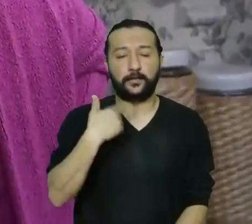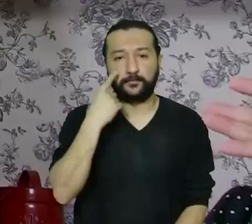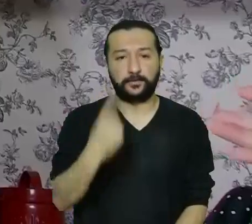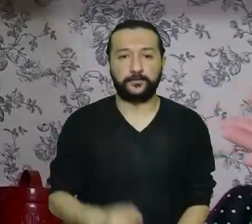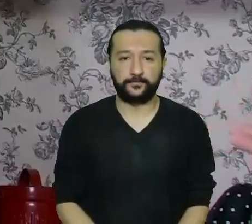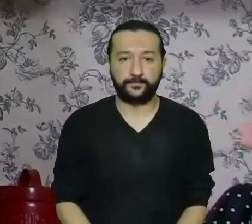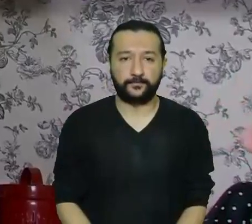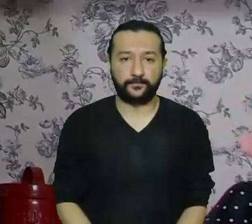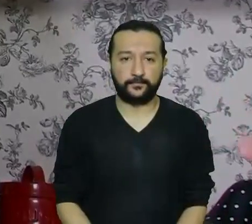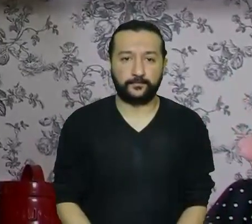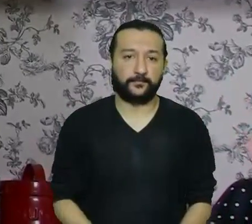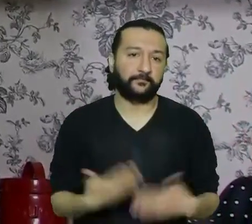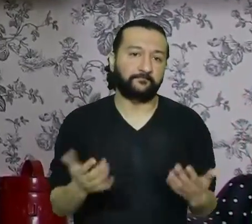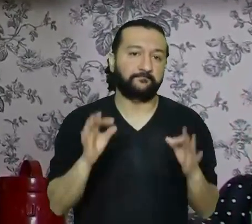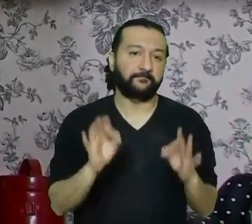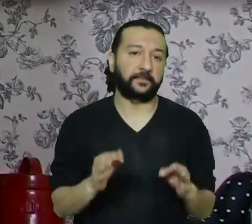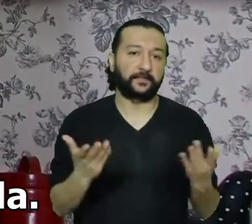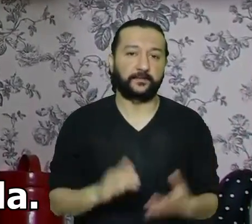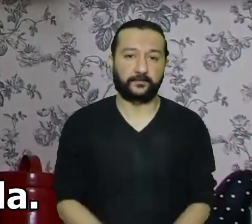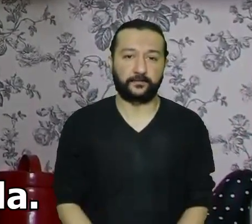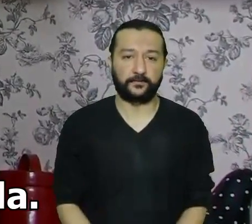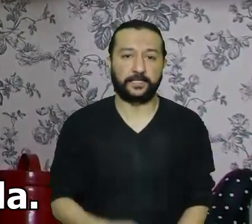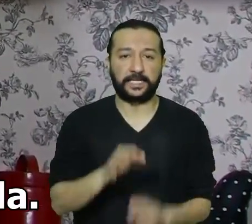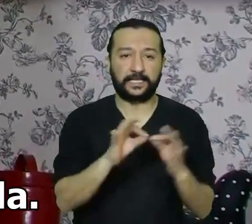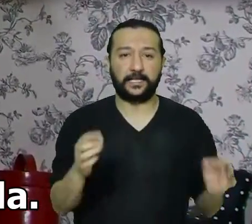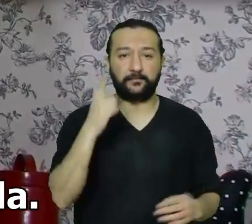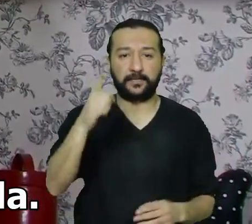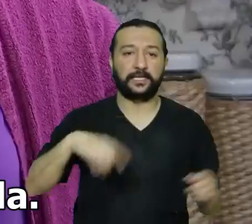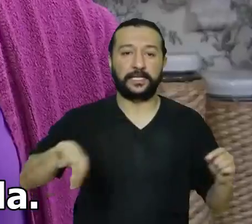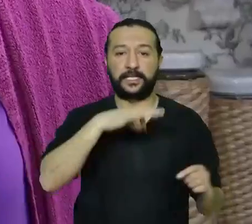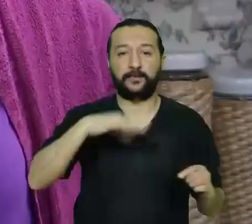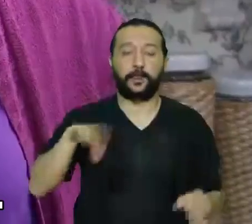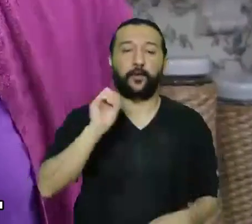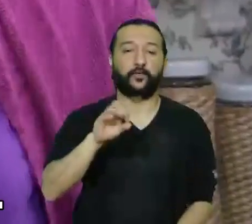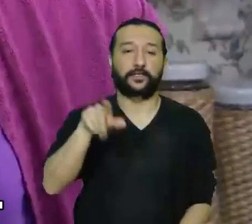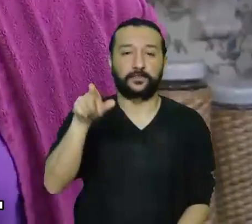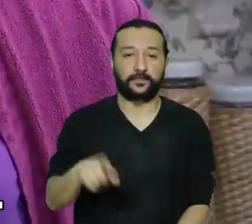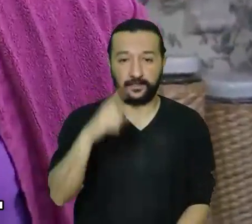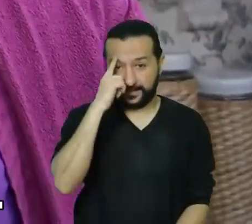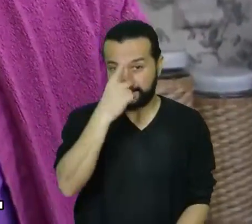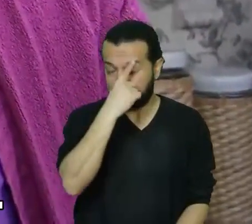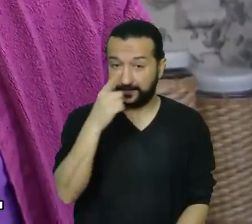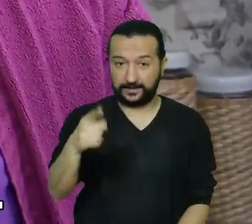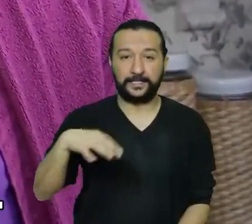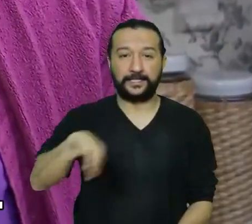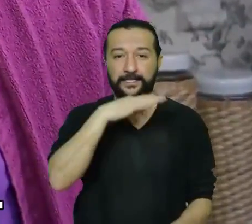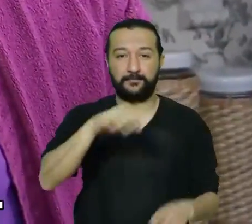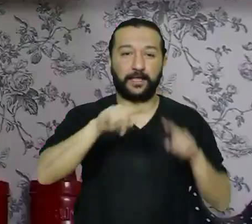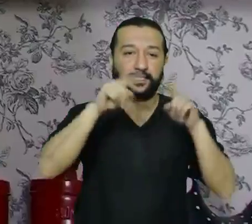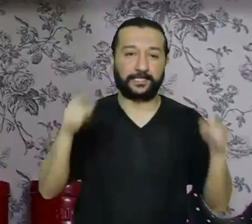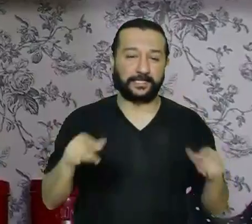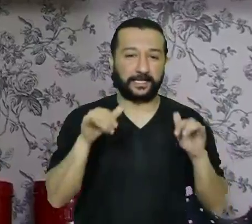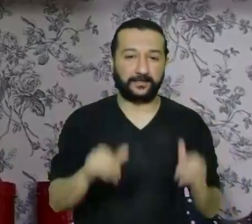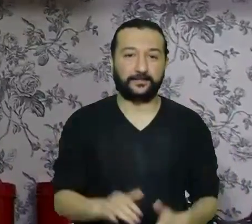bakayım bana. He. Yani... Tam bir keman hocası abla. Kaşları keman yayı